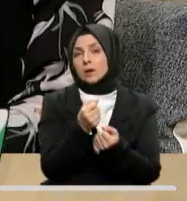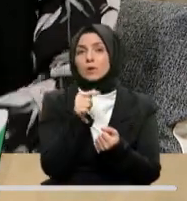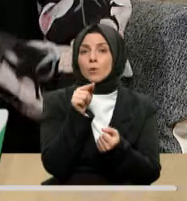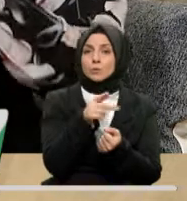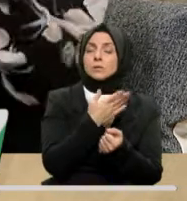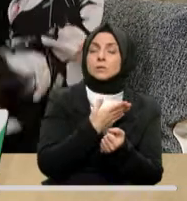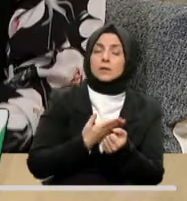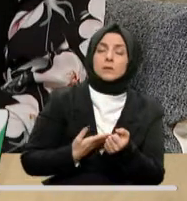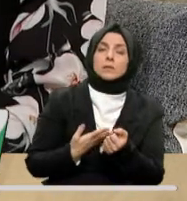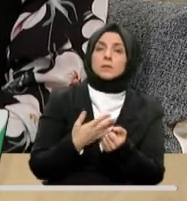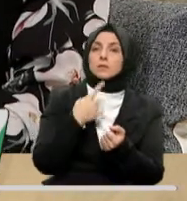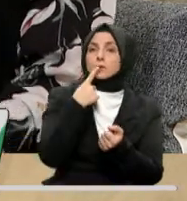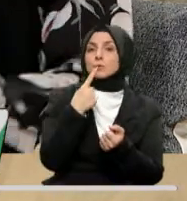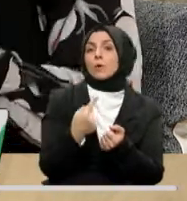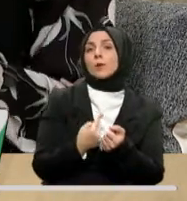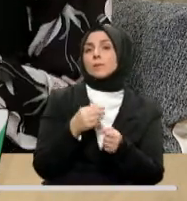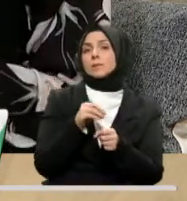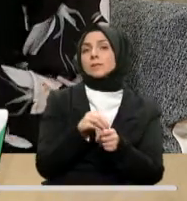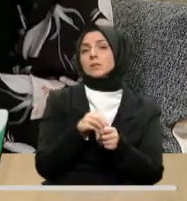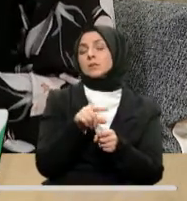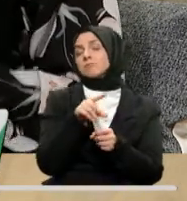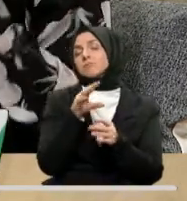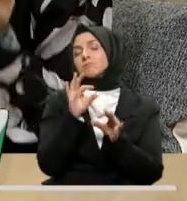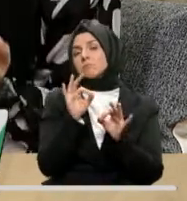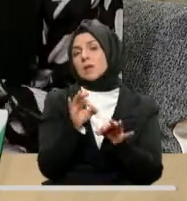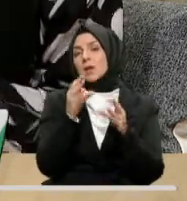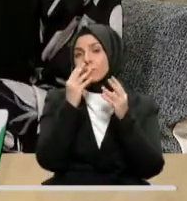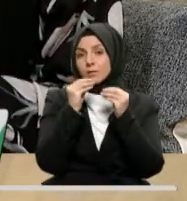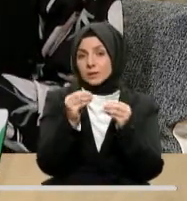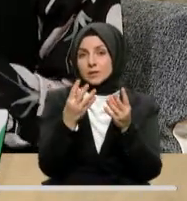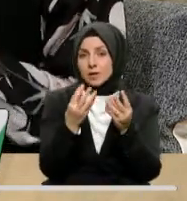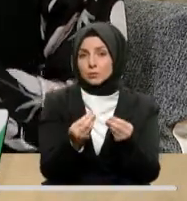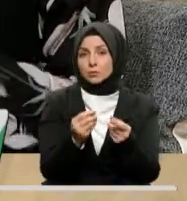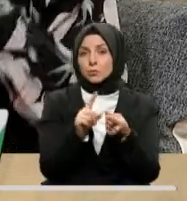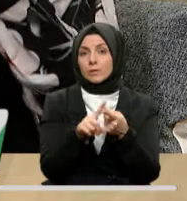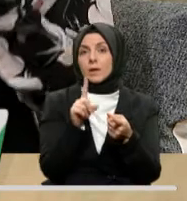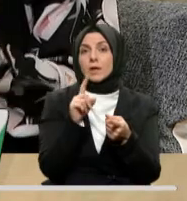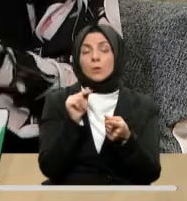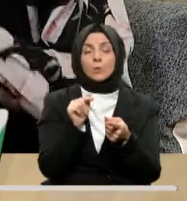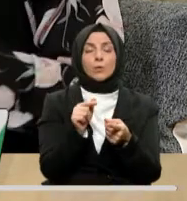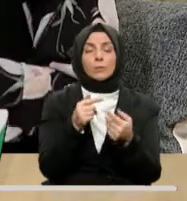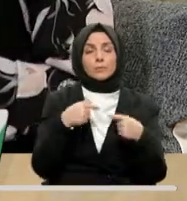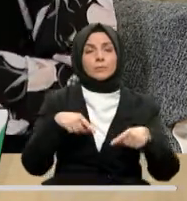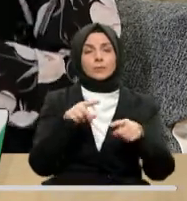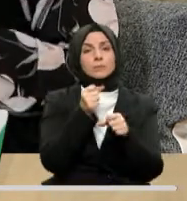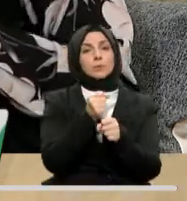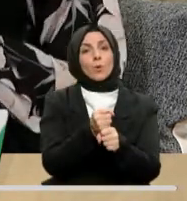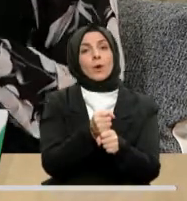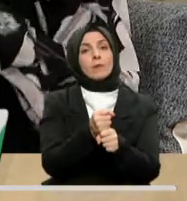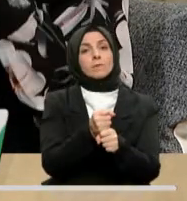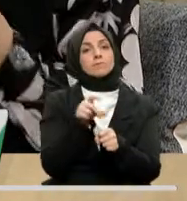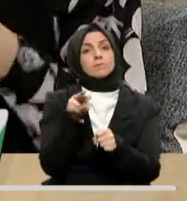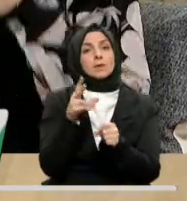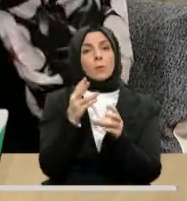almak için o kadar verici oluyoruz ki bir süre sonra bu bize görev tanımı gibi tanımlanıyor yani Zaten o yapmalı o zaten